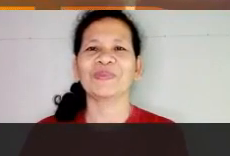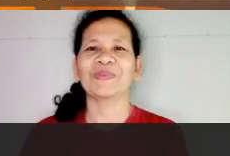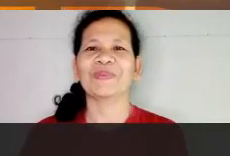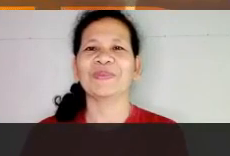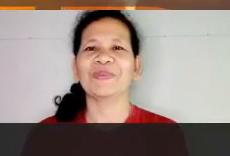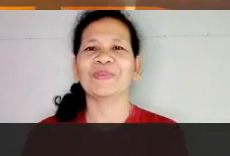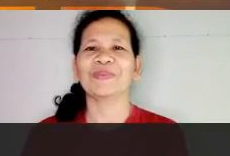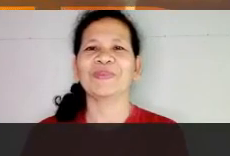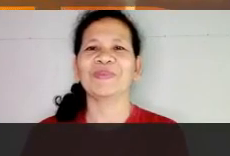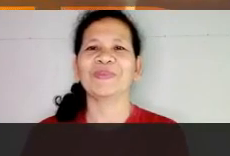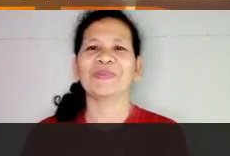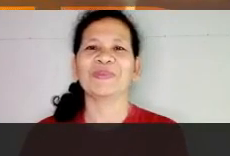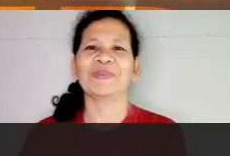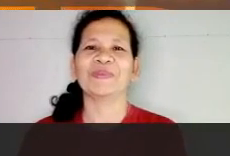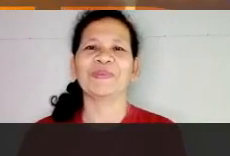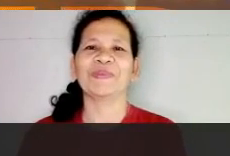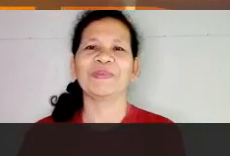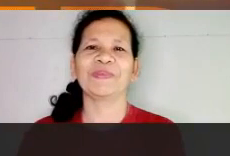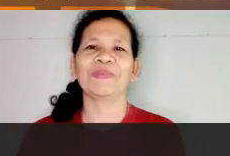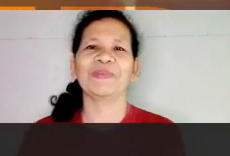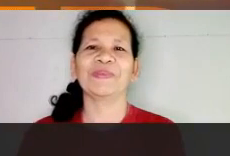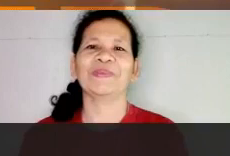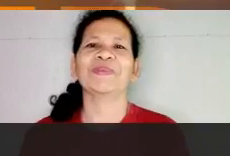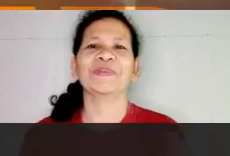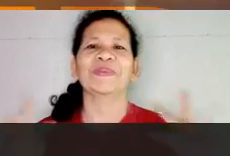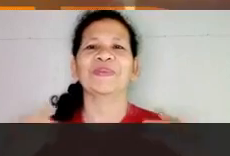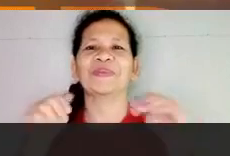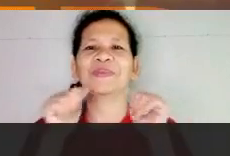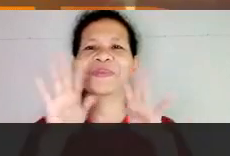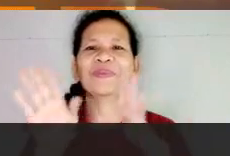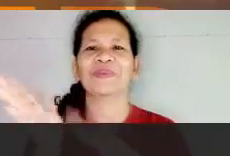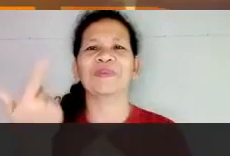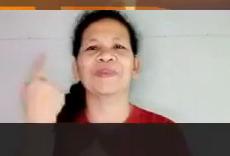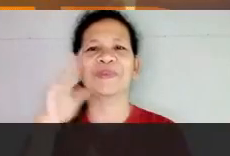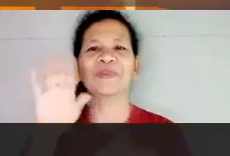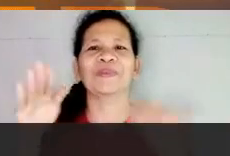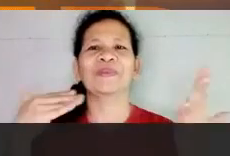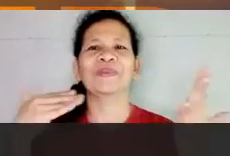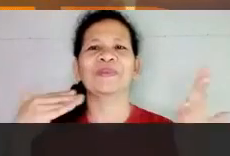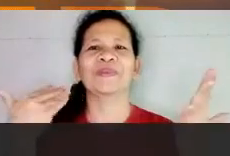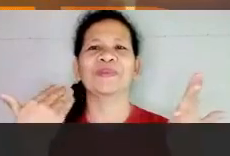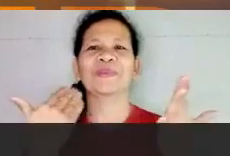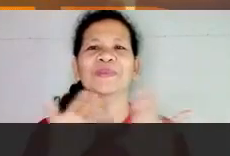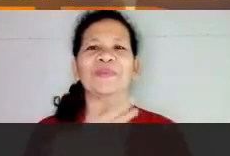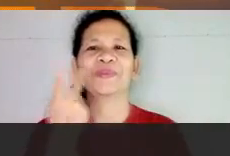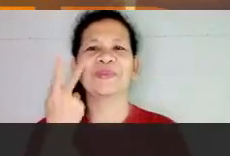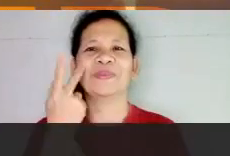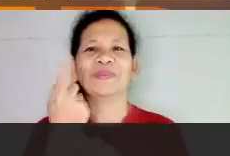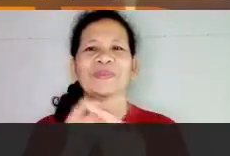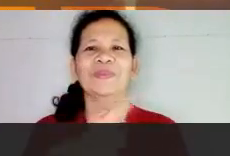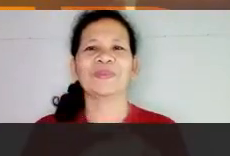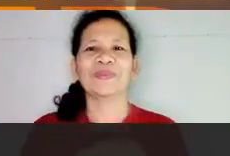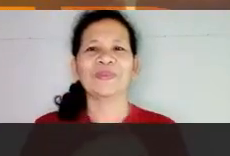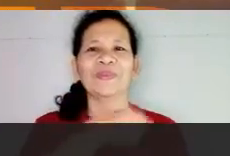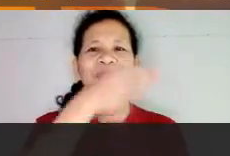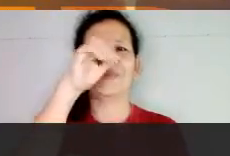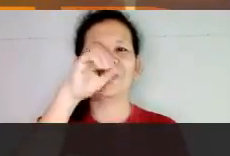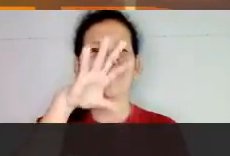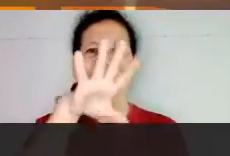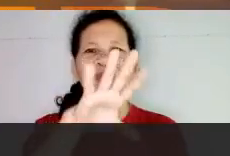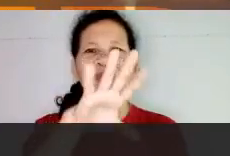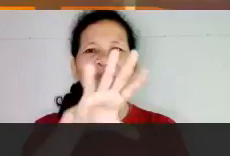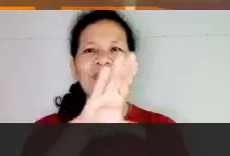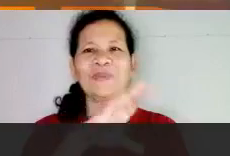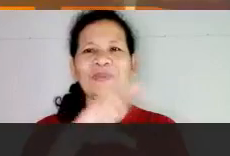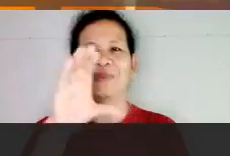po. Kay, sabi po ni Sister Daling Ugat, have blessed morning po sa ating lahat. Watching from Kabuyaw, Laguna. Yan. Nabati po namin